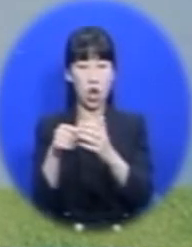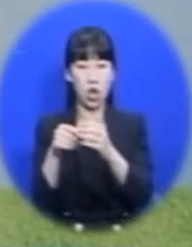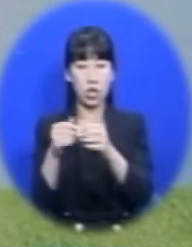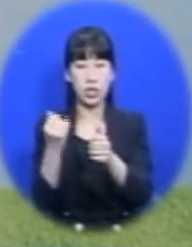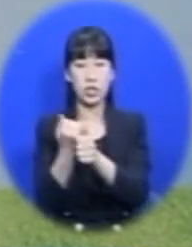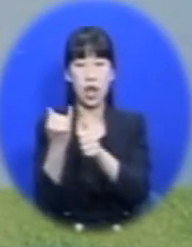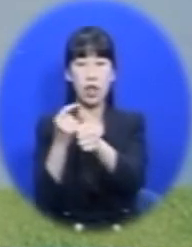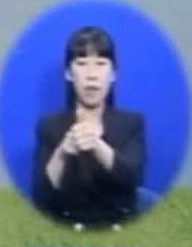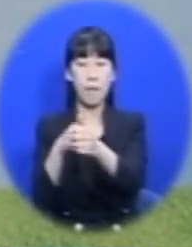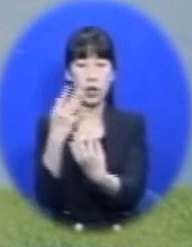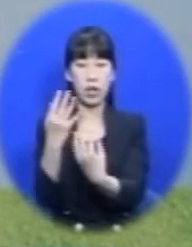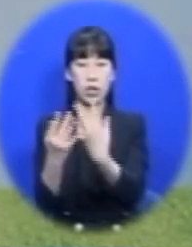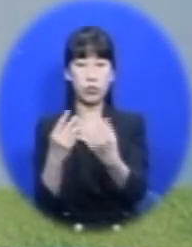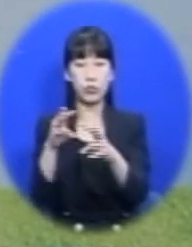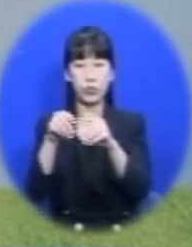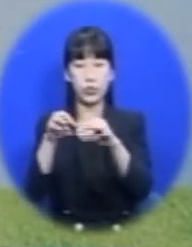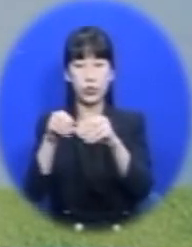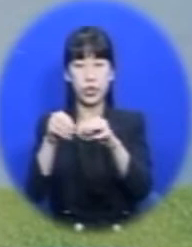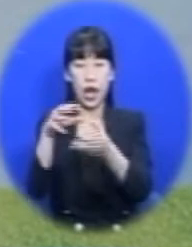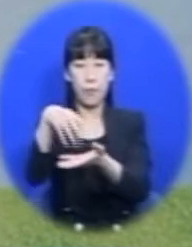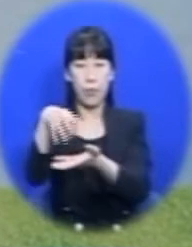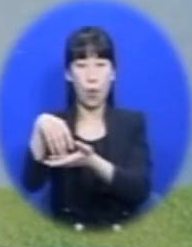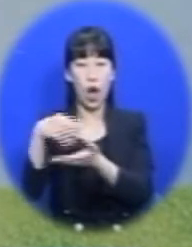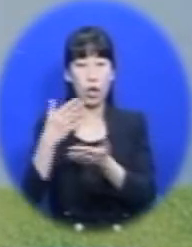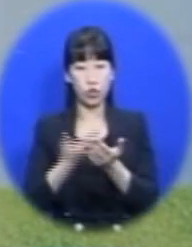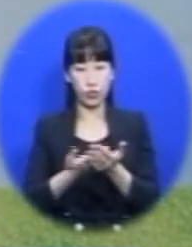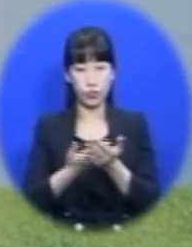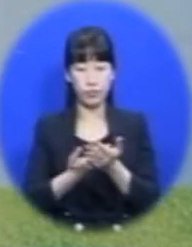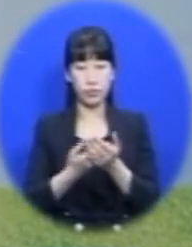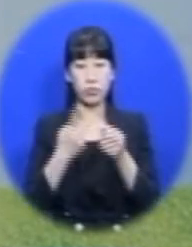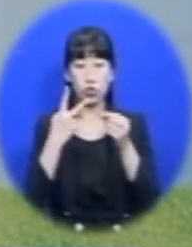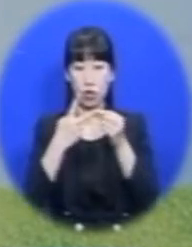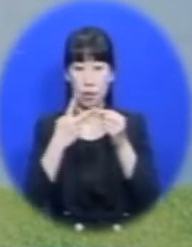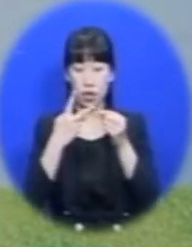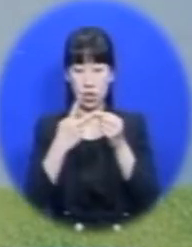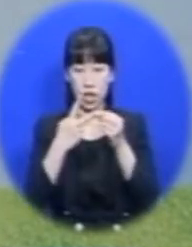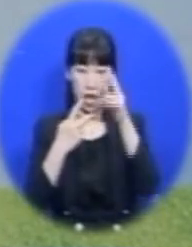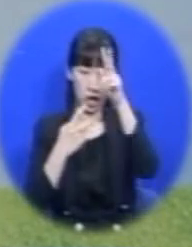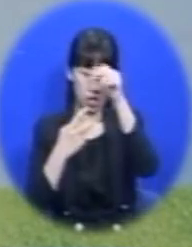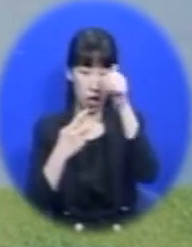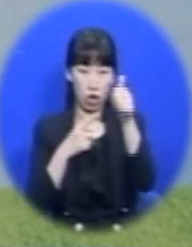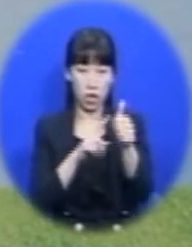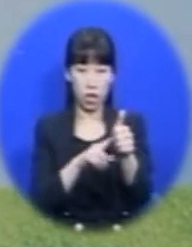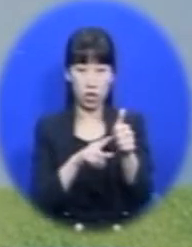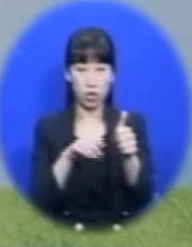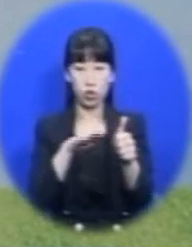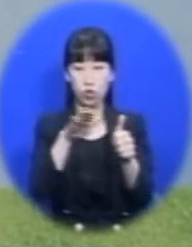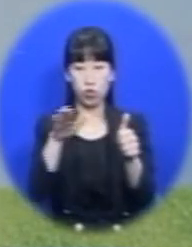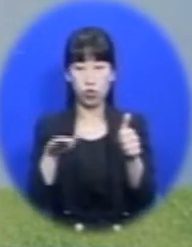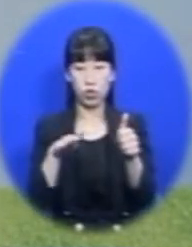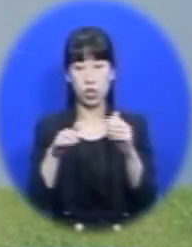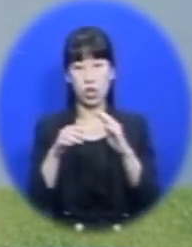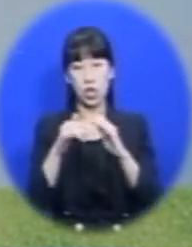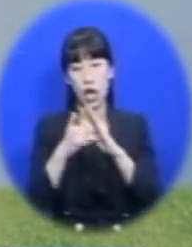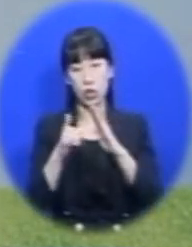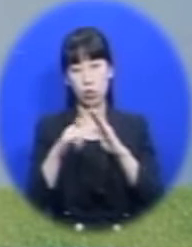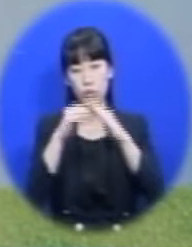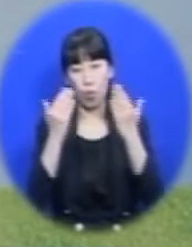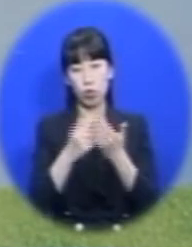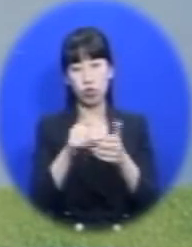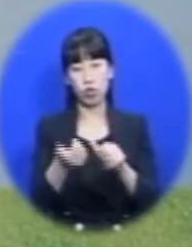모아 주었으면 좋겠습니다. 두 번째, 반드 브렉시가 우리 가족들을 전부 죽였지만 나는